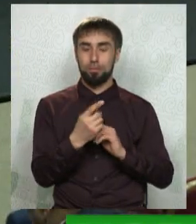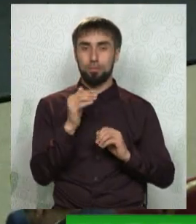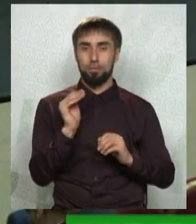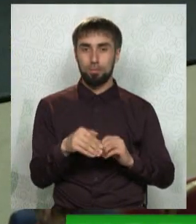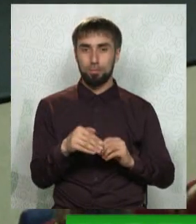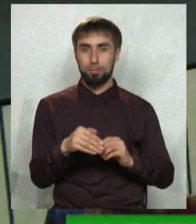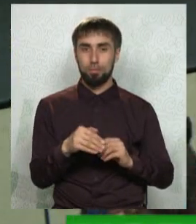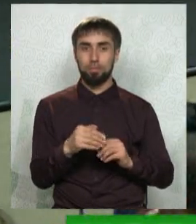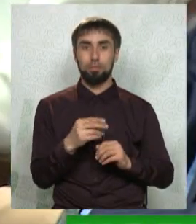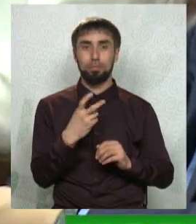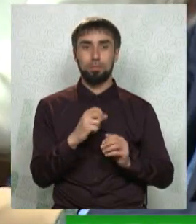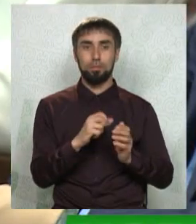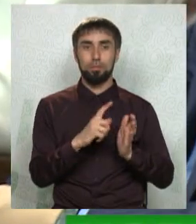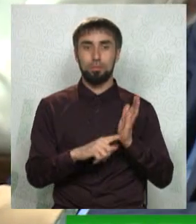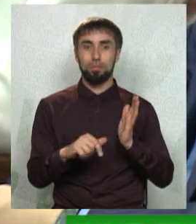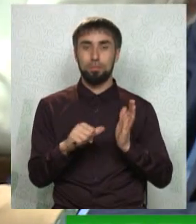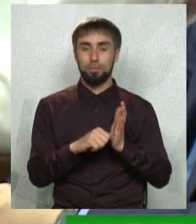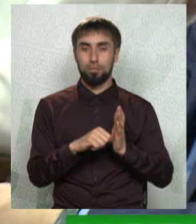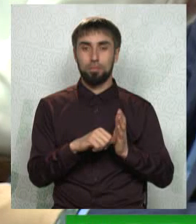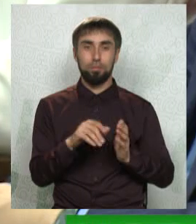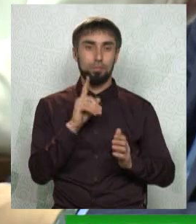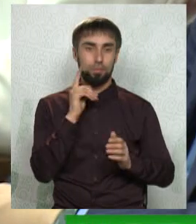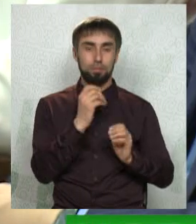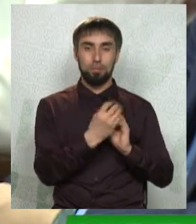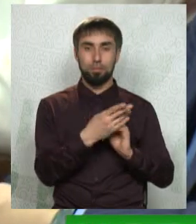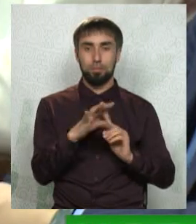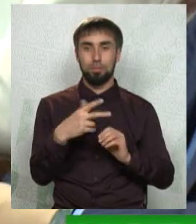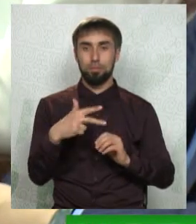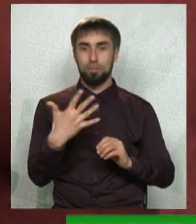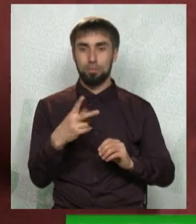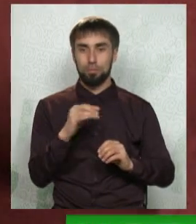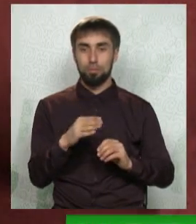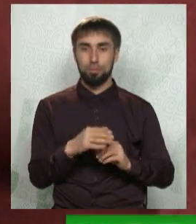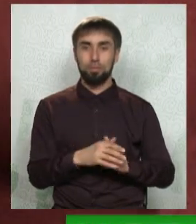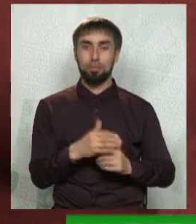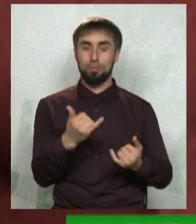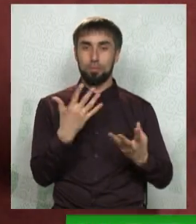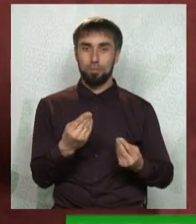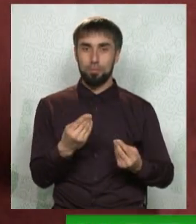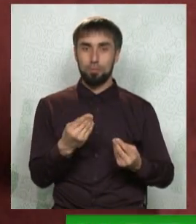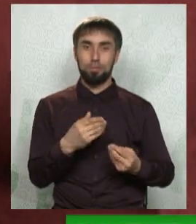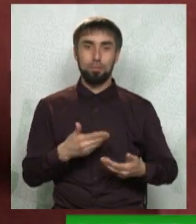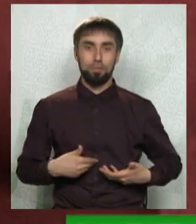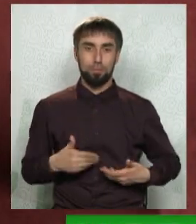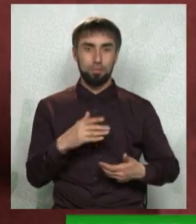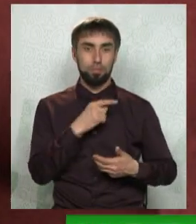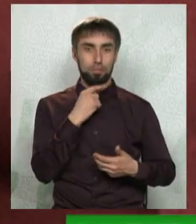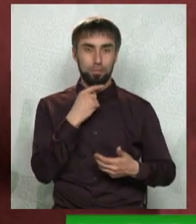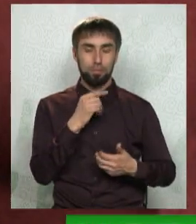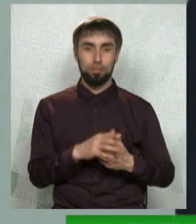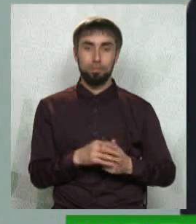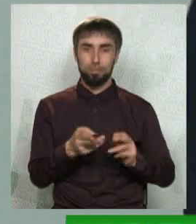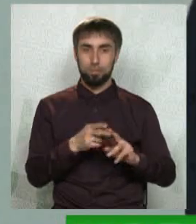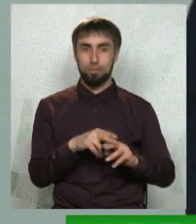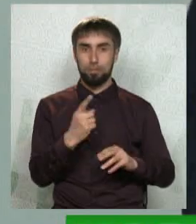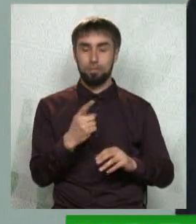211 276 молодых людей в возрасте от 14 до 35 лет на сегодняшний день проживают в Ингушетии. Это